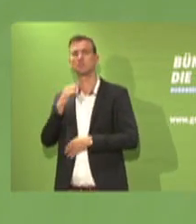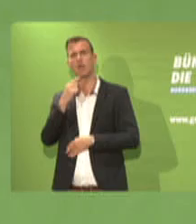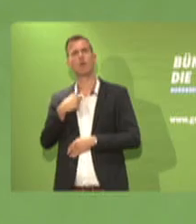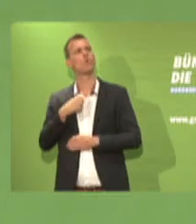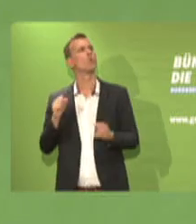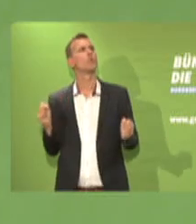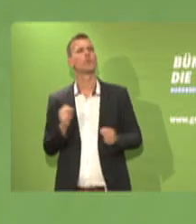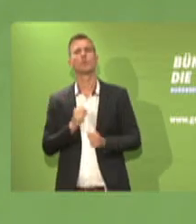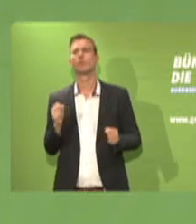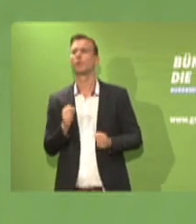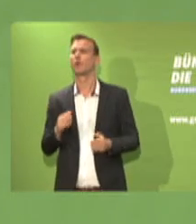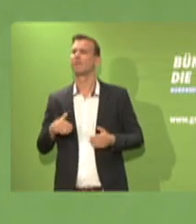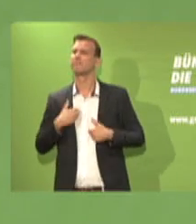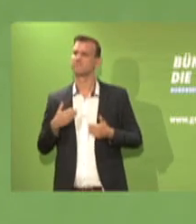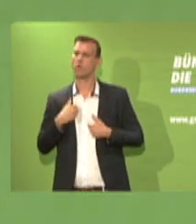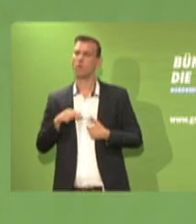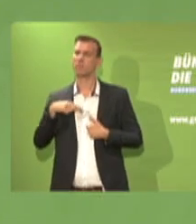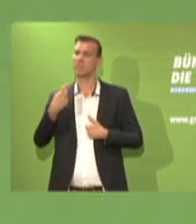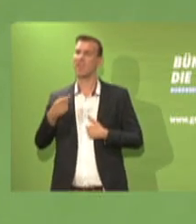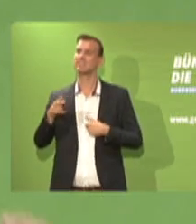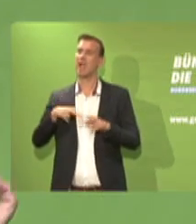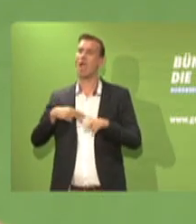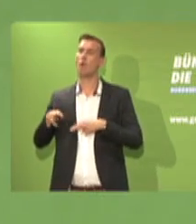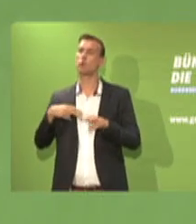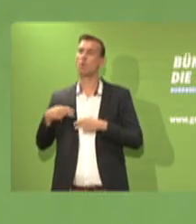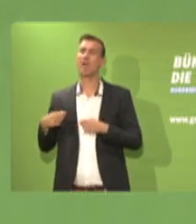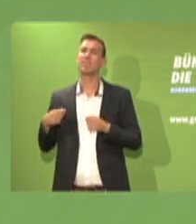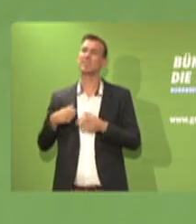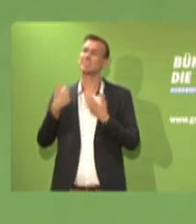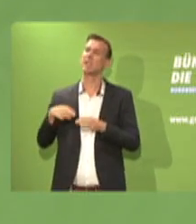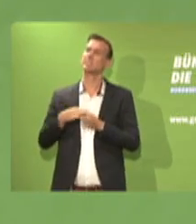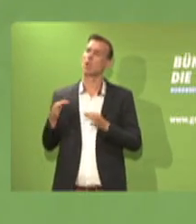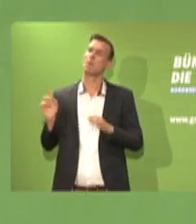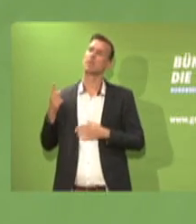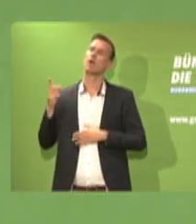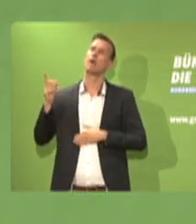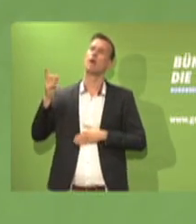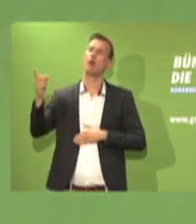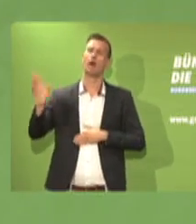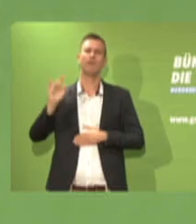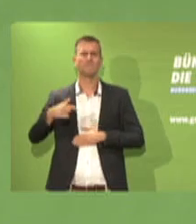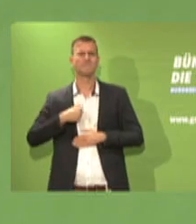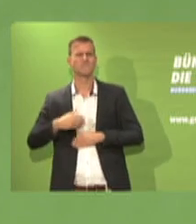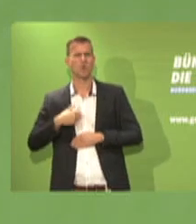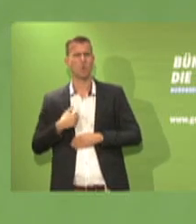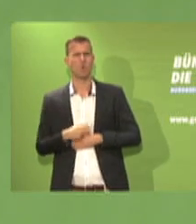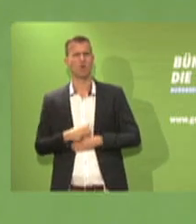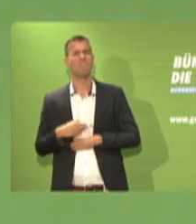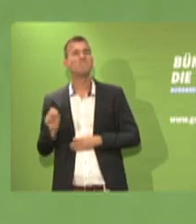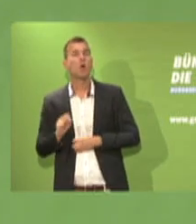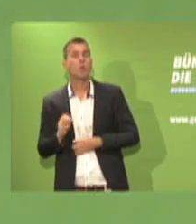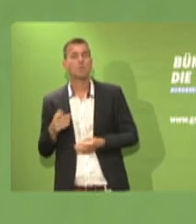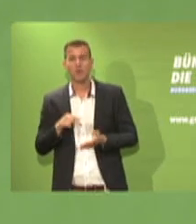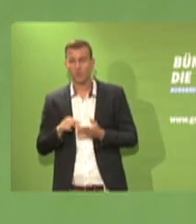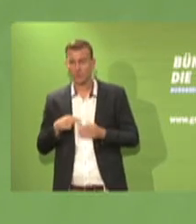bin froh, dass der nächste Autobahnanschluss 60 Kilometer weg ist. Warum? Weil ich